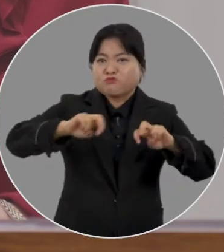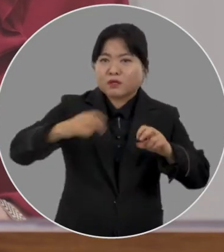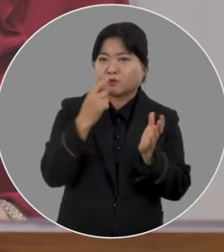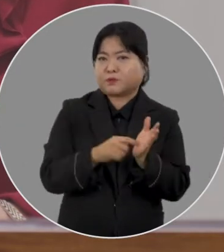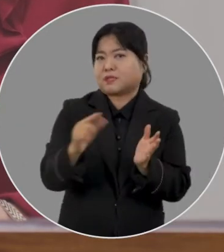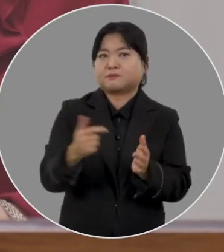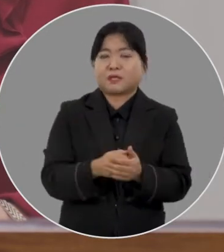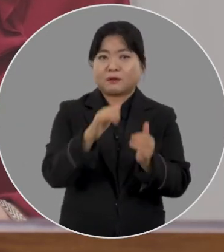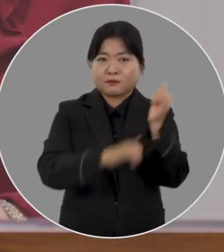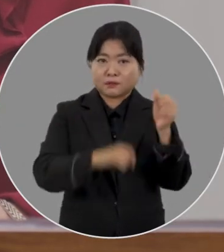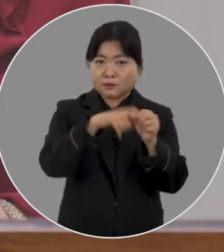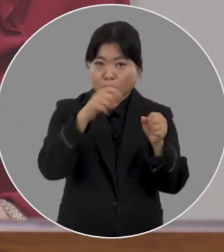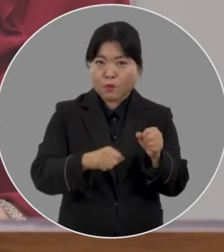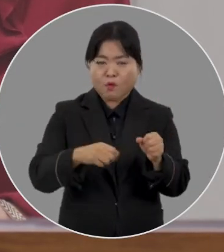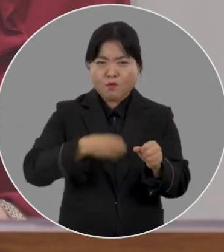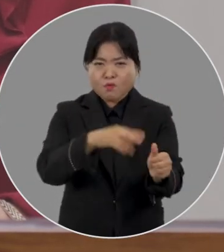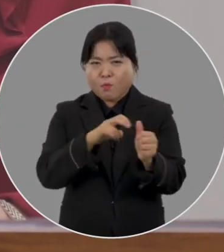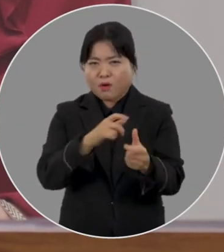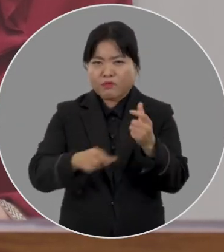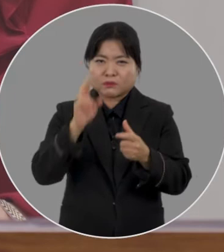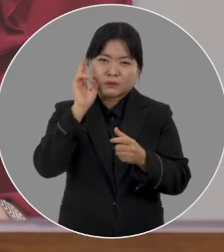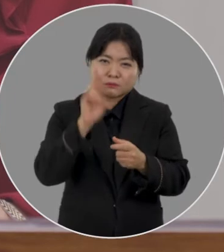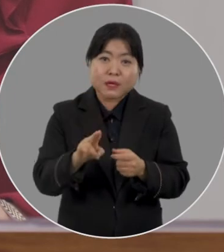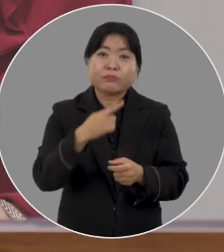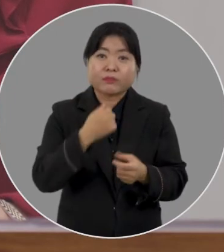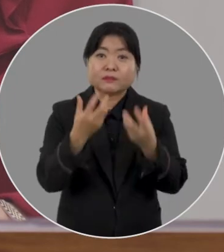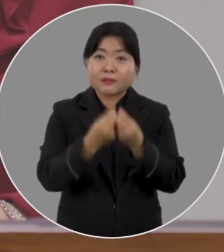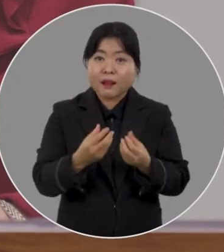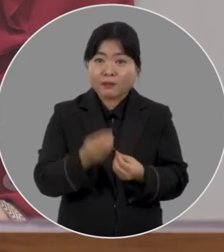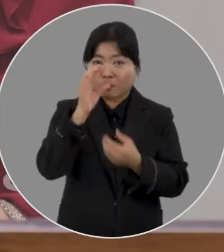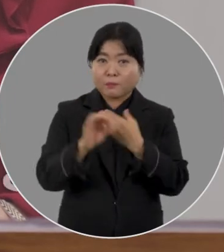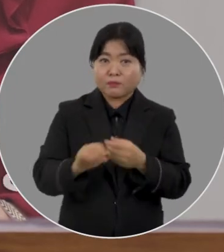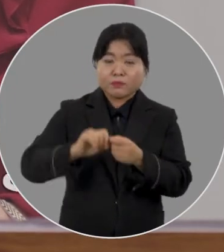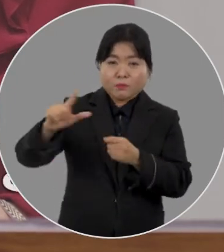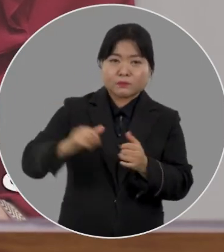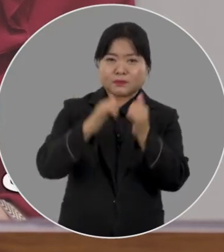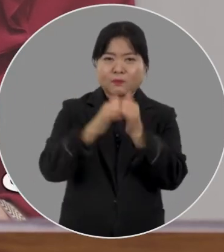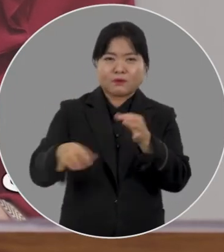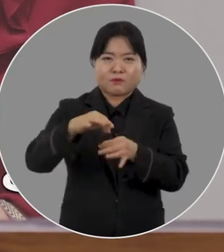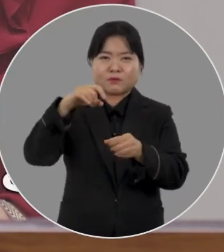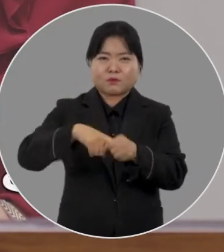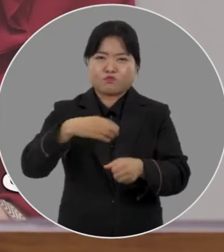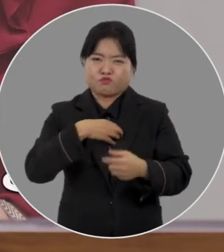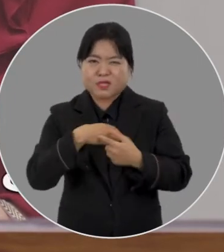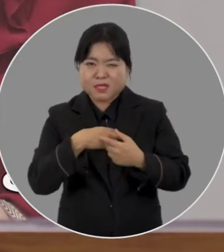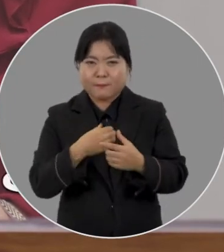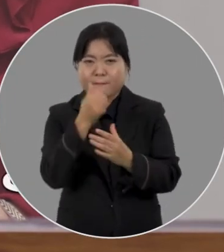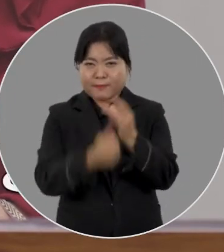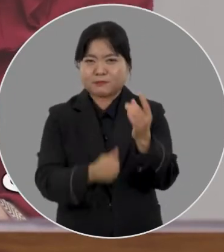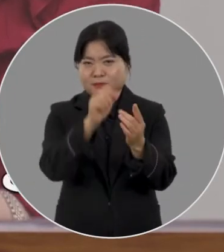않습니다만, 뭐 역사적으로 이 혐오가 더 극단화됐던 사례들을 보면은 대부분 어떤 사회경제적으로 좀